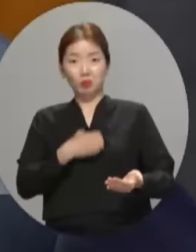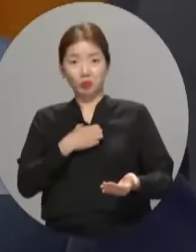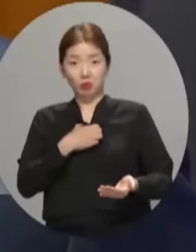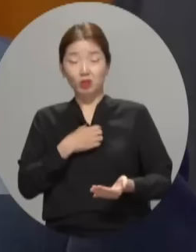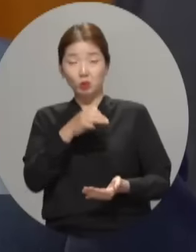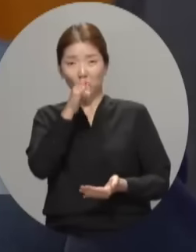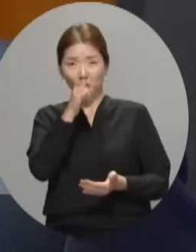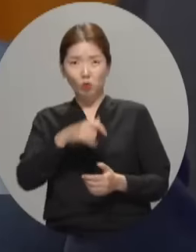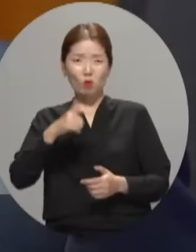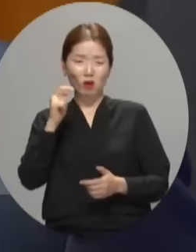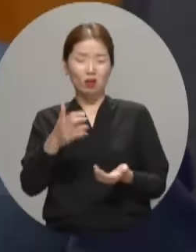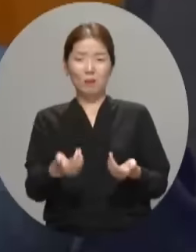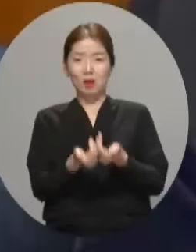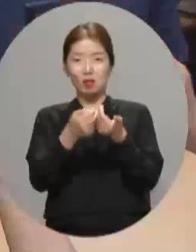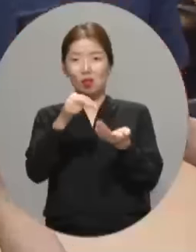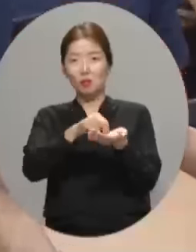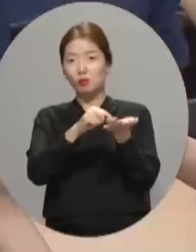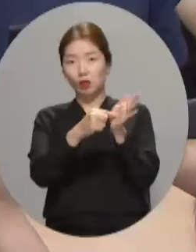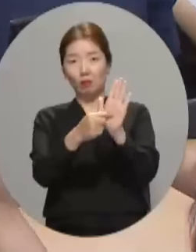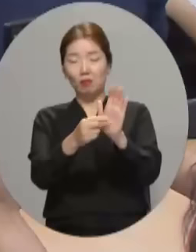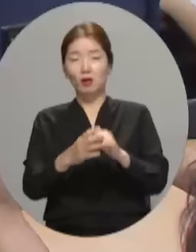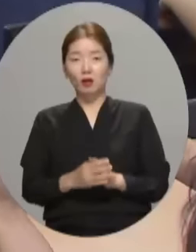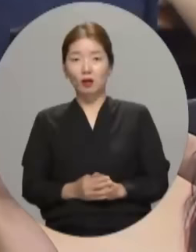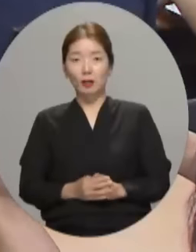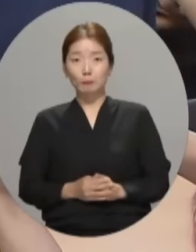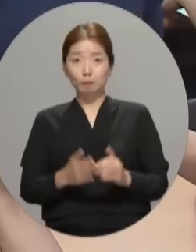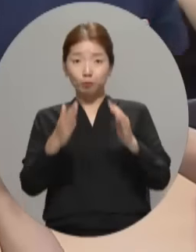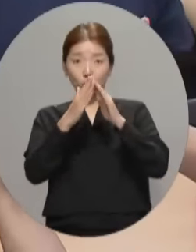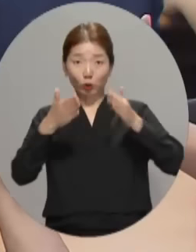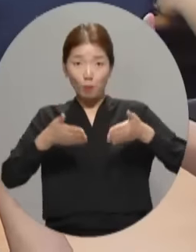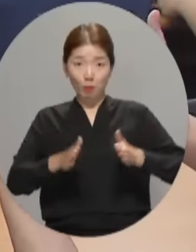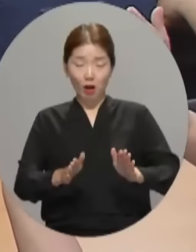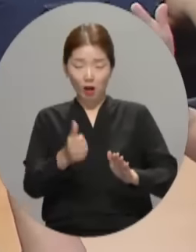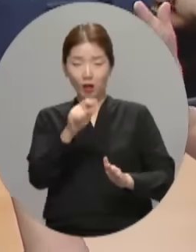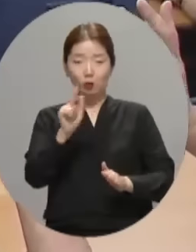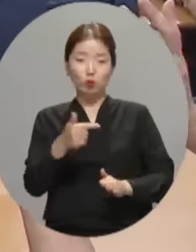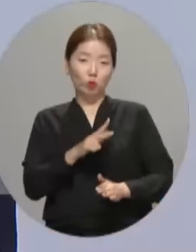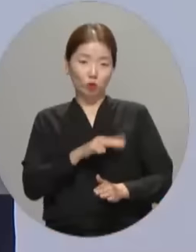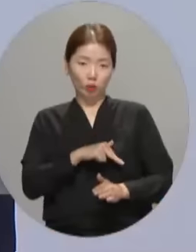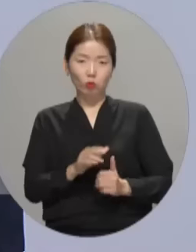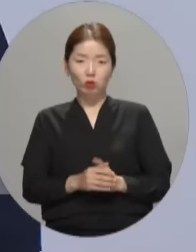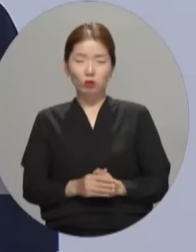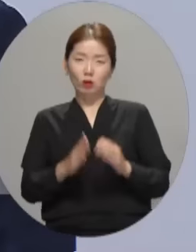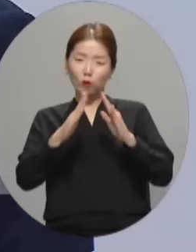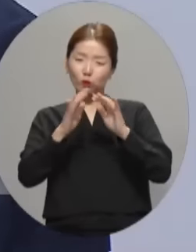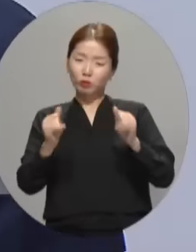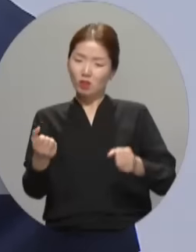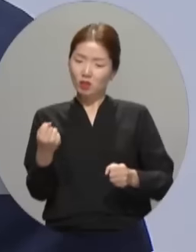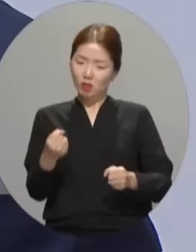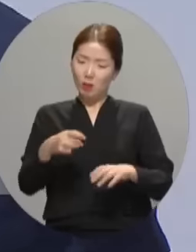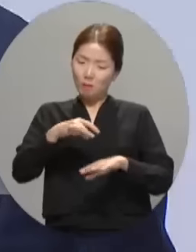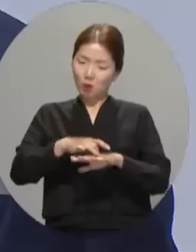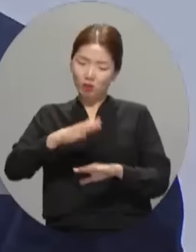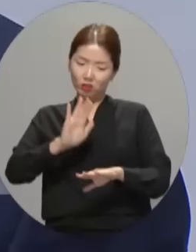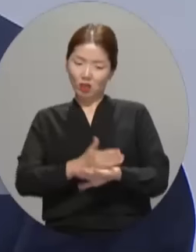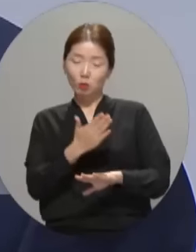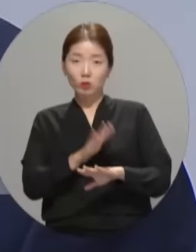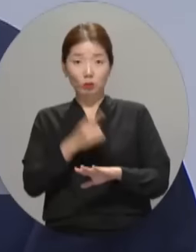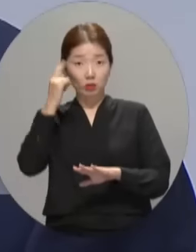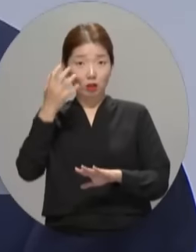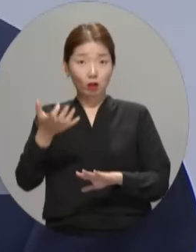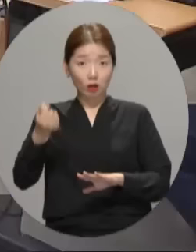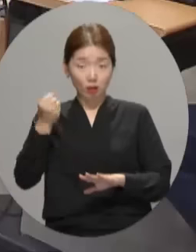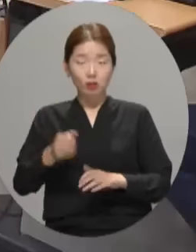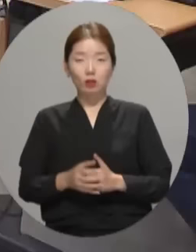못한다며 강하게 반발했습니다. 전주 출신의 민주당 한준호 의원은 국민의힘이 뼛속까지 잘못된 인식을